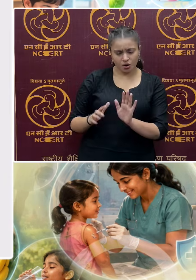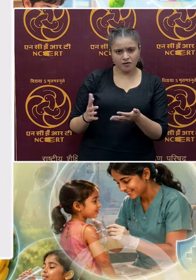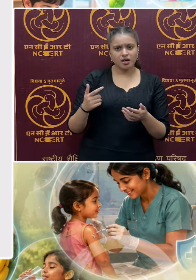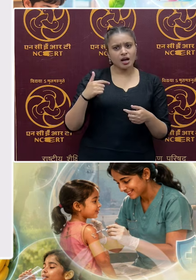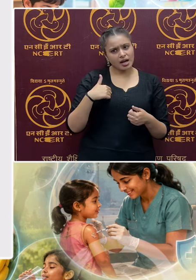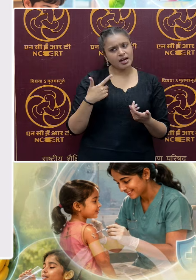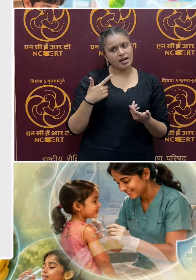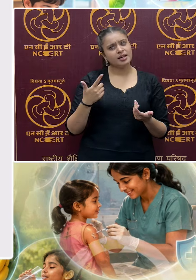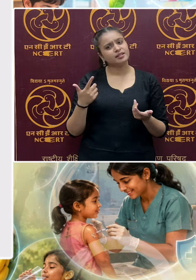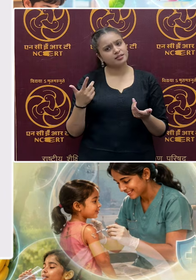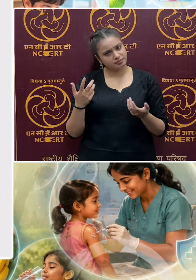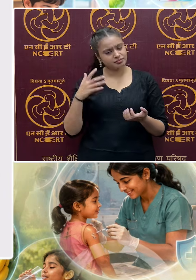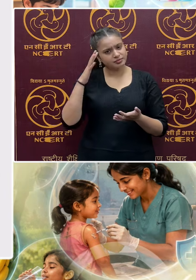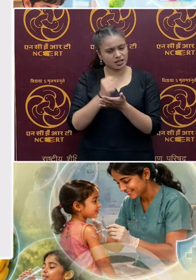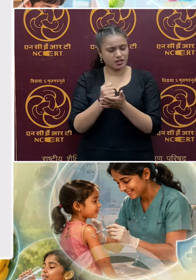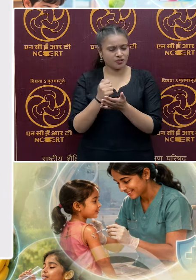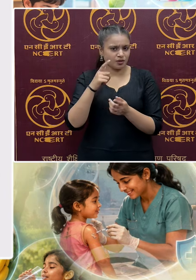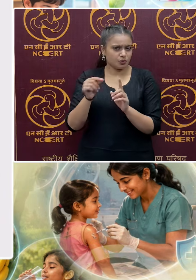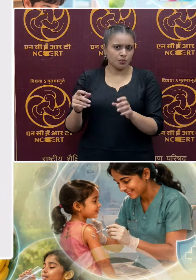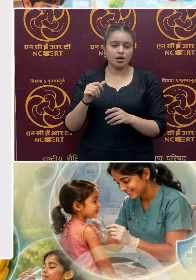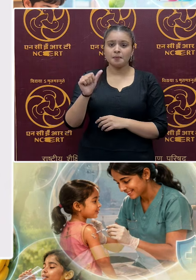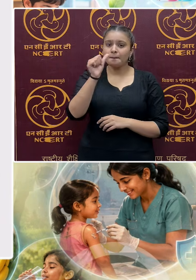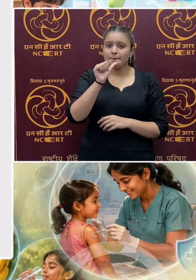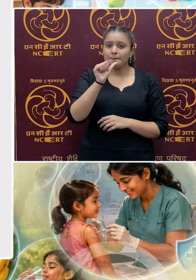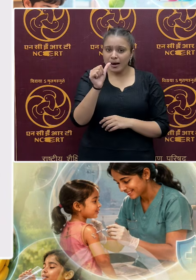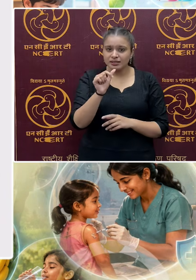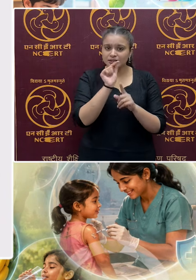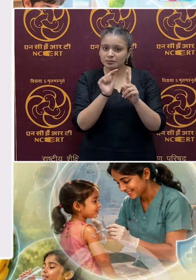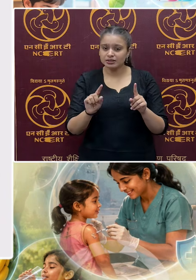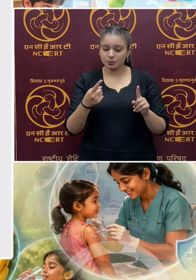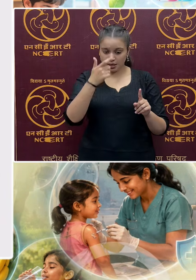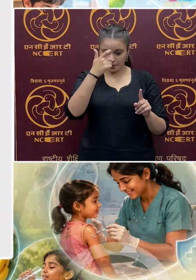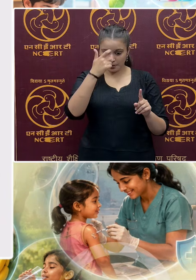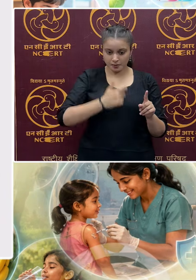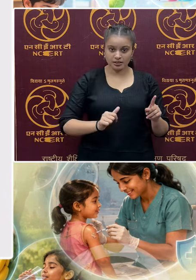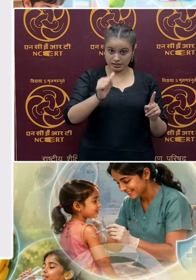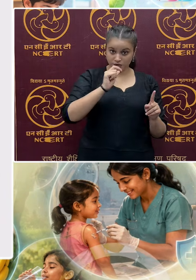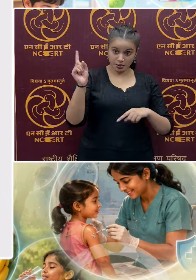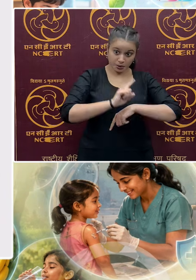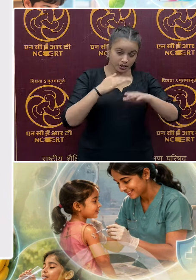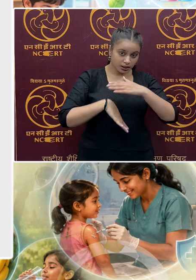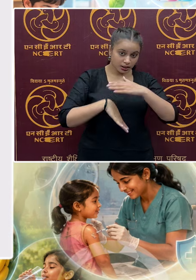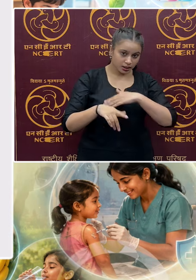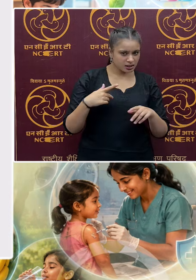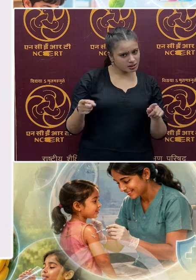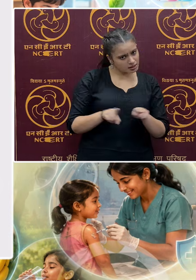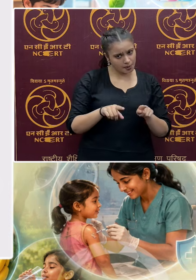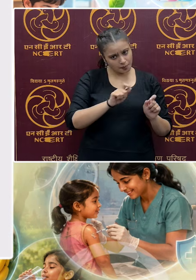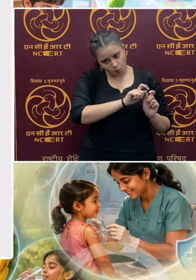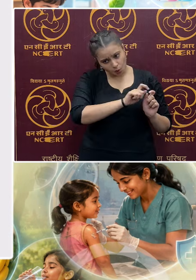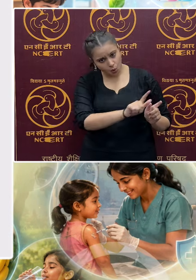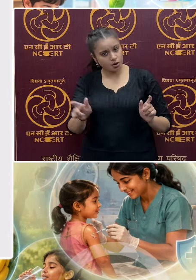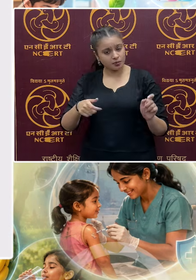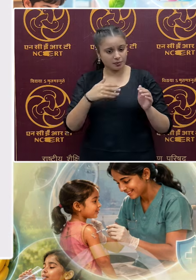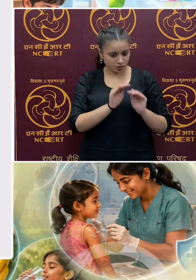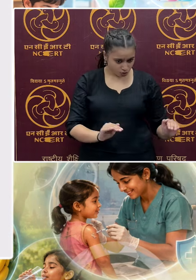I would like to confirm from you, how much water should one drink in a day, and is it the same for everyone? चाहे